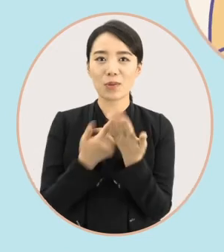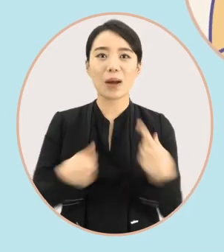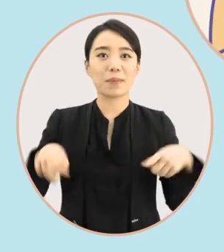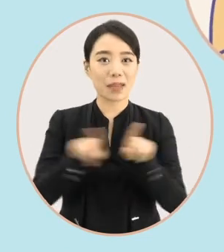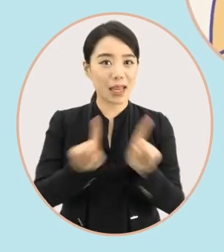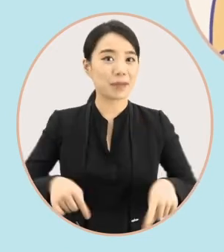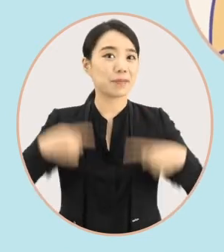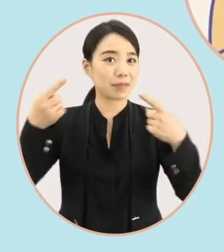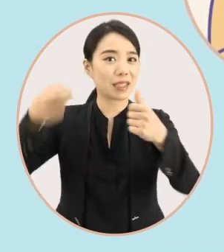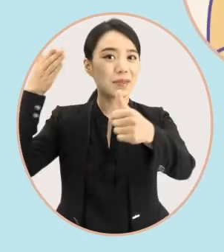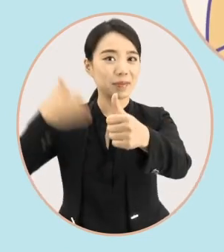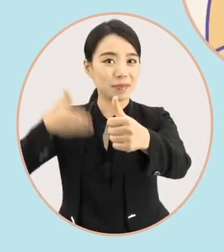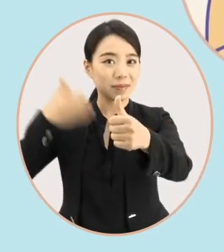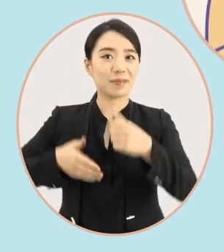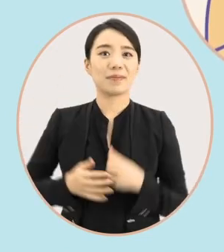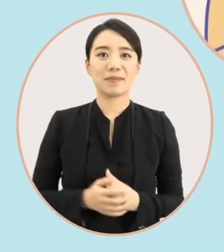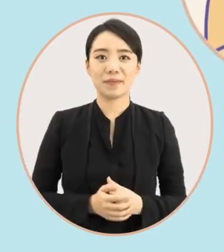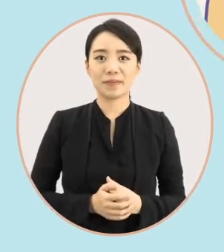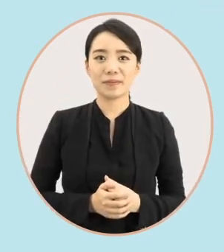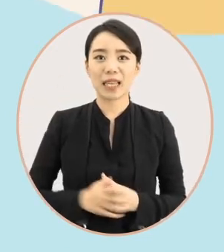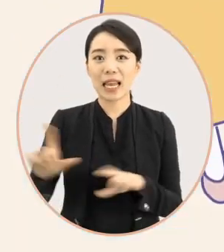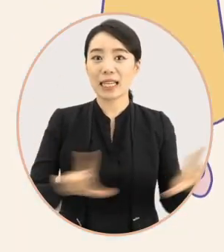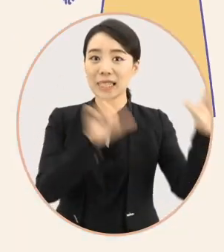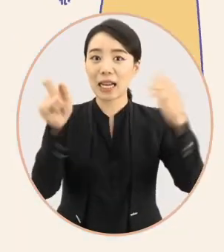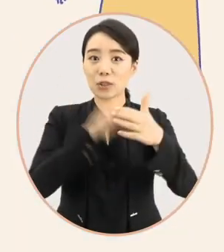않더라도 마음으로 함께해 주세요.